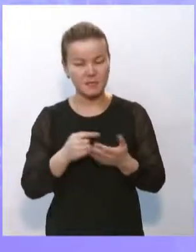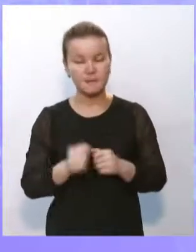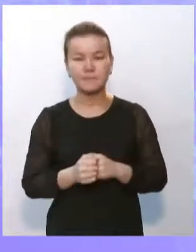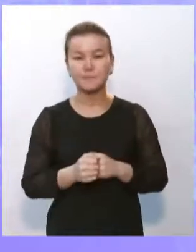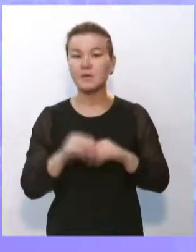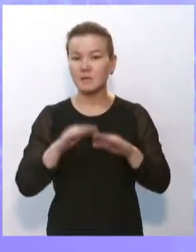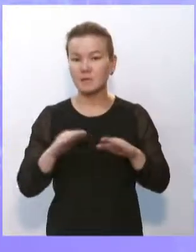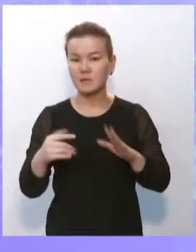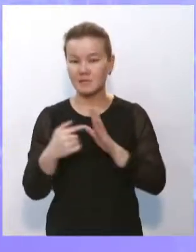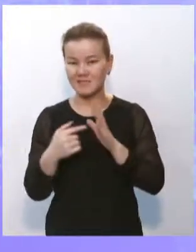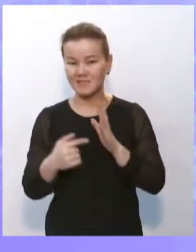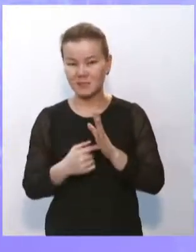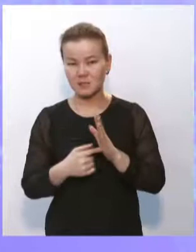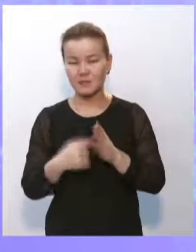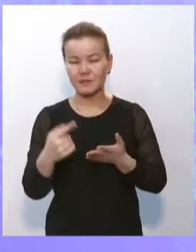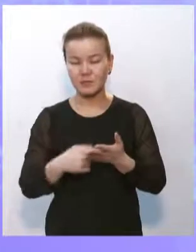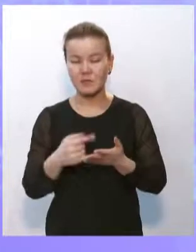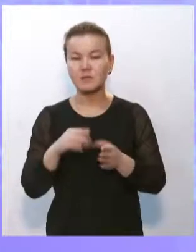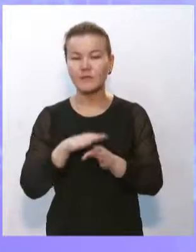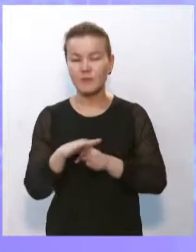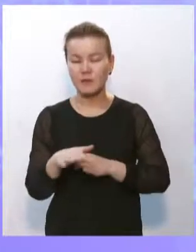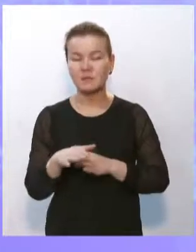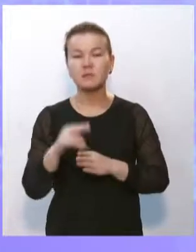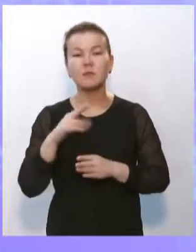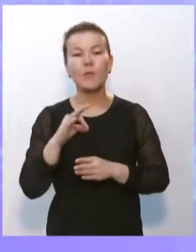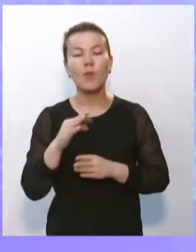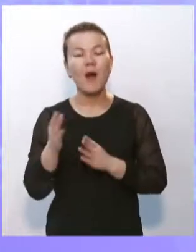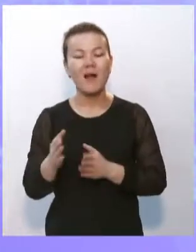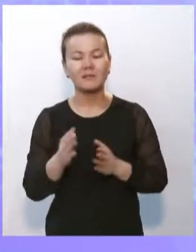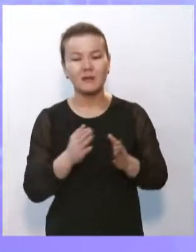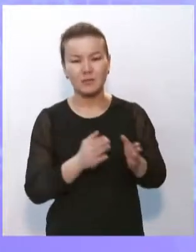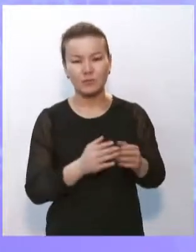деления в тетради выполнять будем по алгоритму